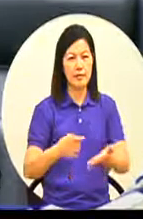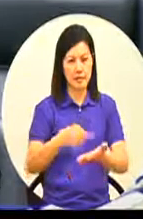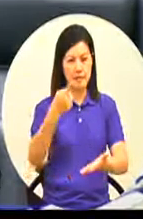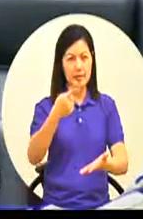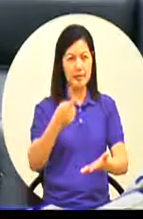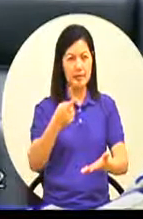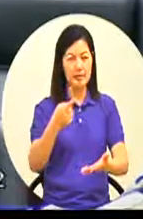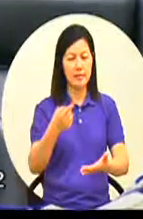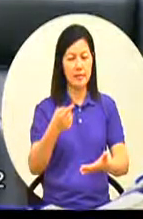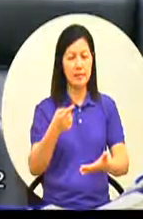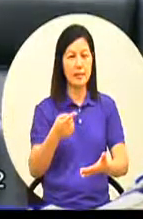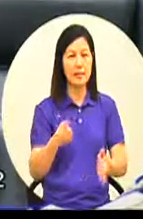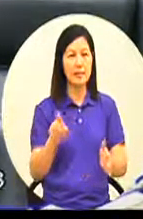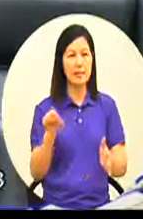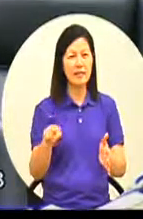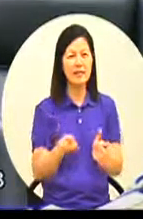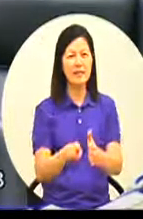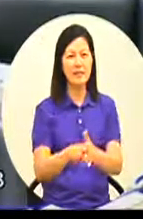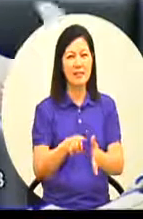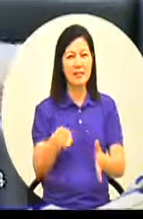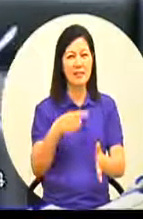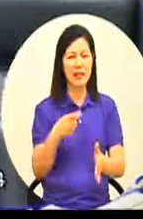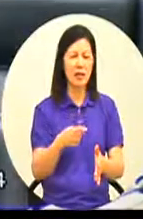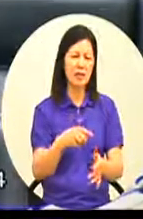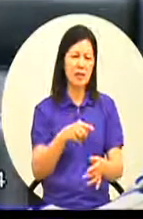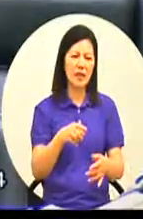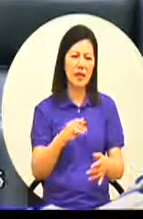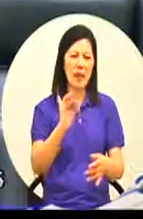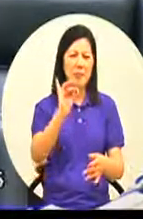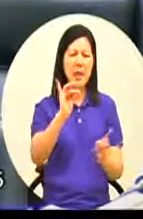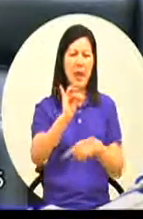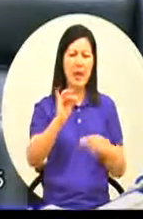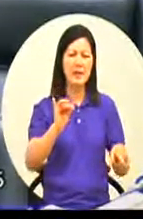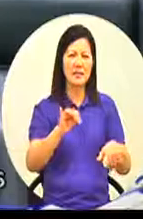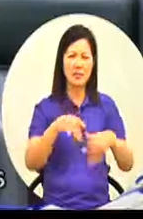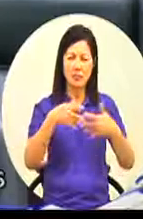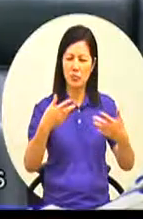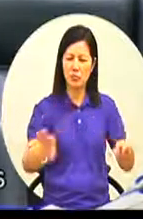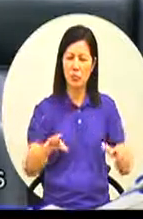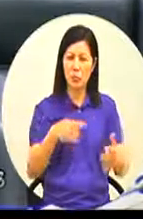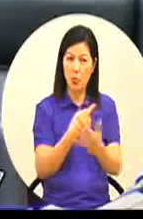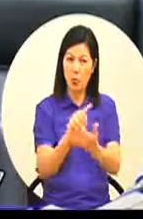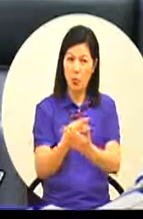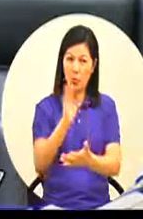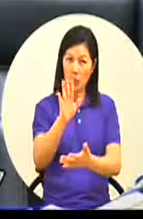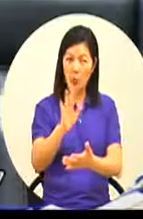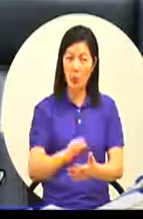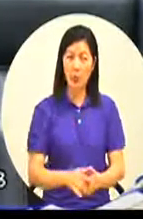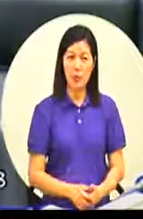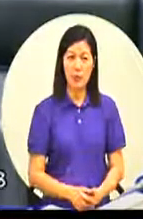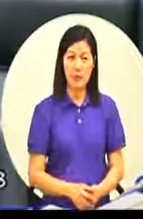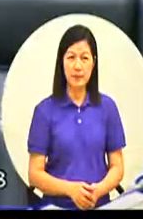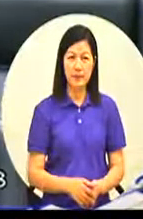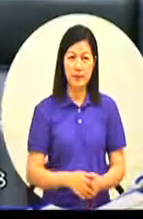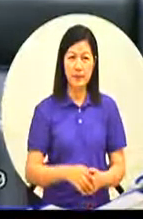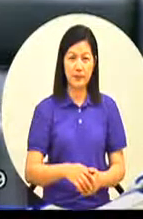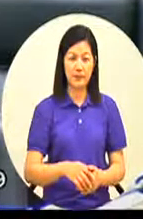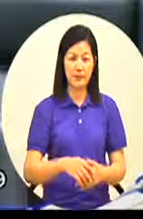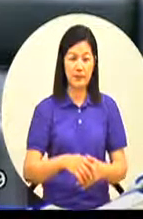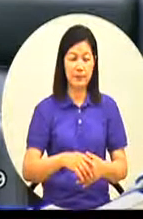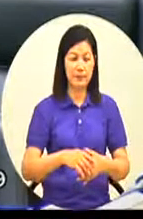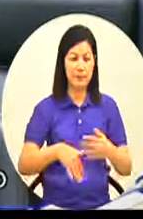道里民大会，他们讲是几啊百人参加，唔是几十个参加的，吼，啊，成果非常的好啊，